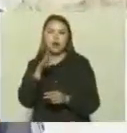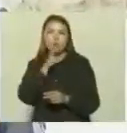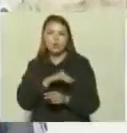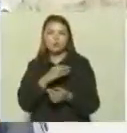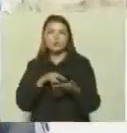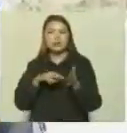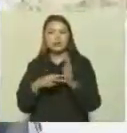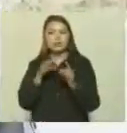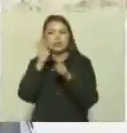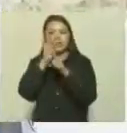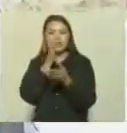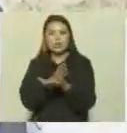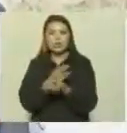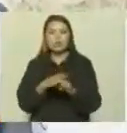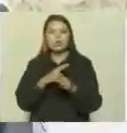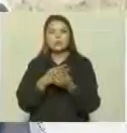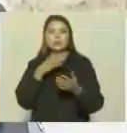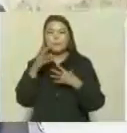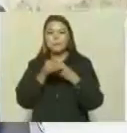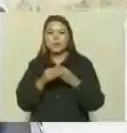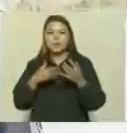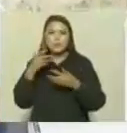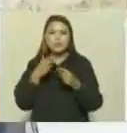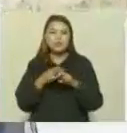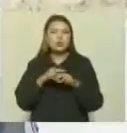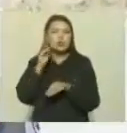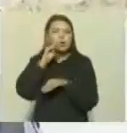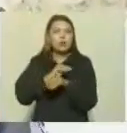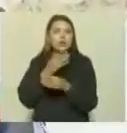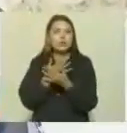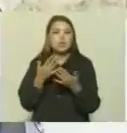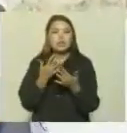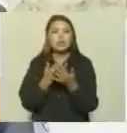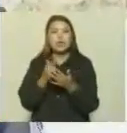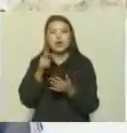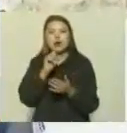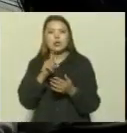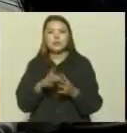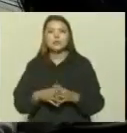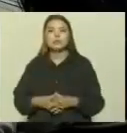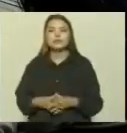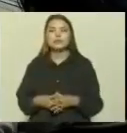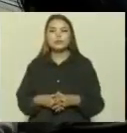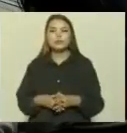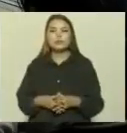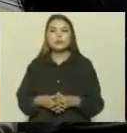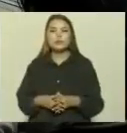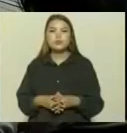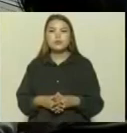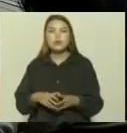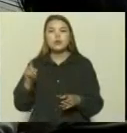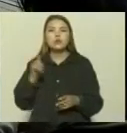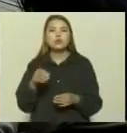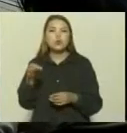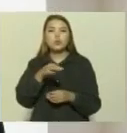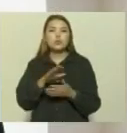совместно с компанией «Казмунайгаз» ведутся научные исследования по поиску дополнительного попутного нефтяного газа. Визит членов правительства в